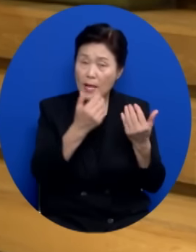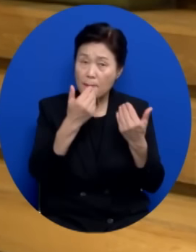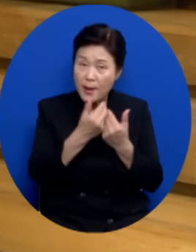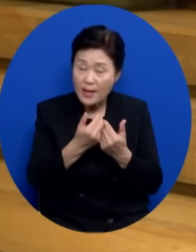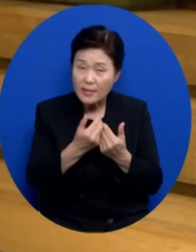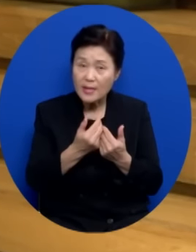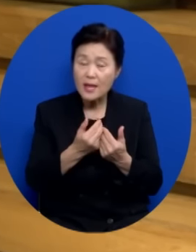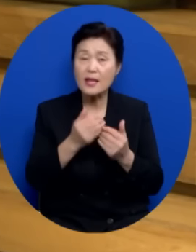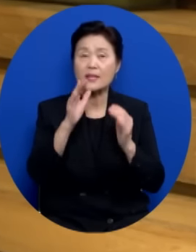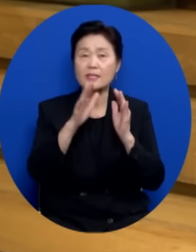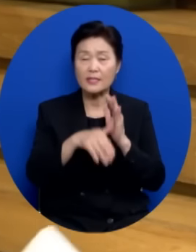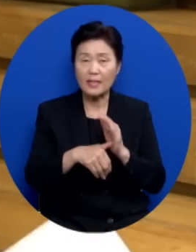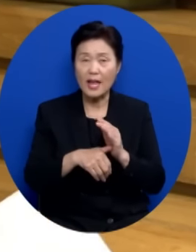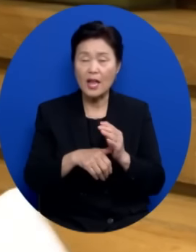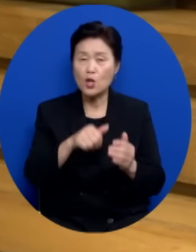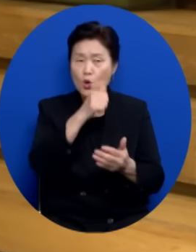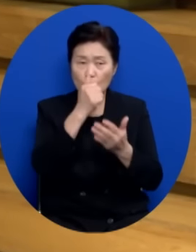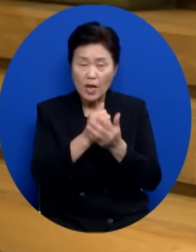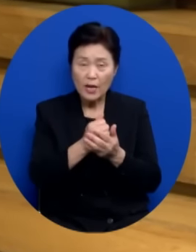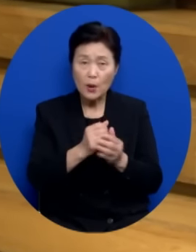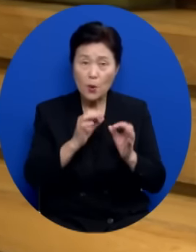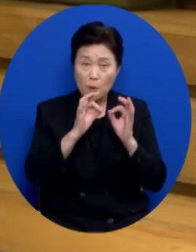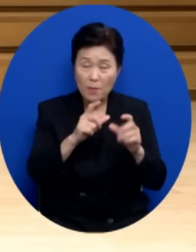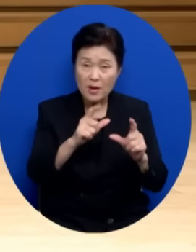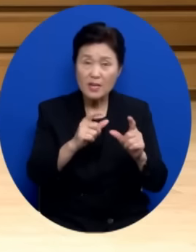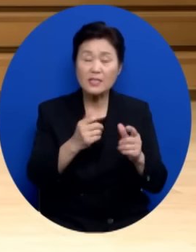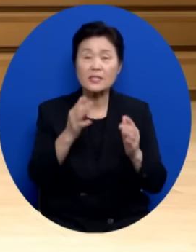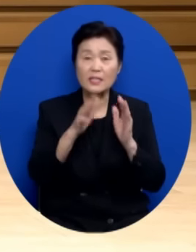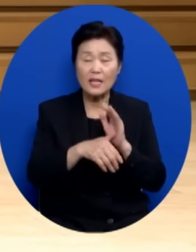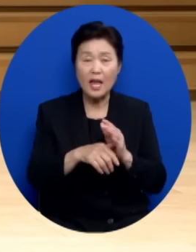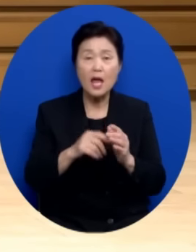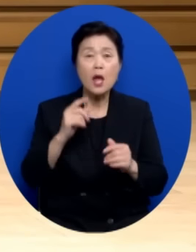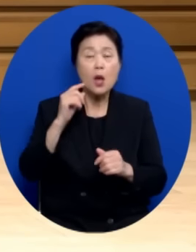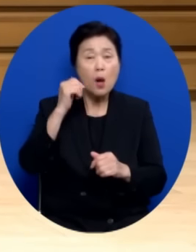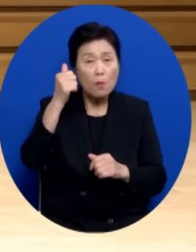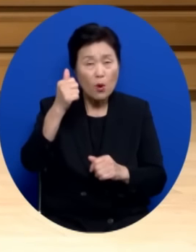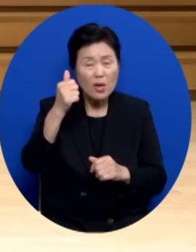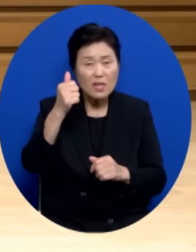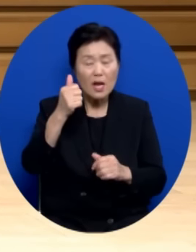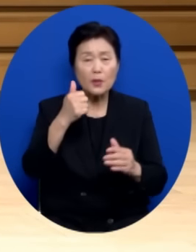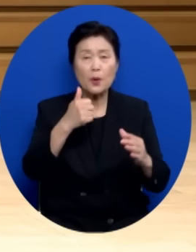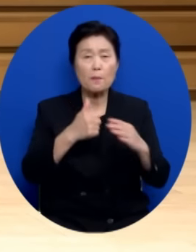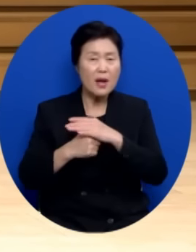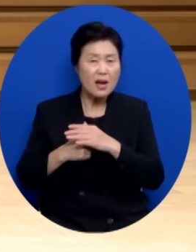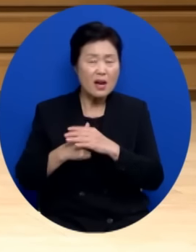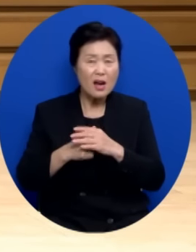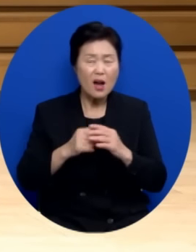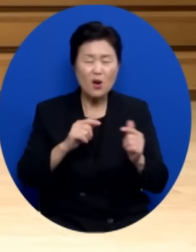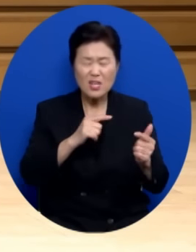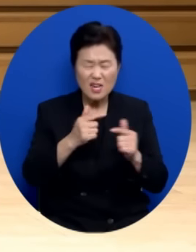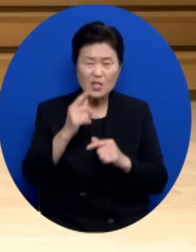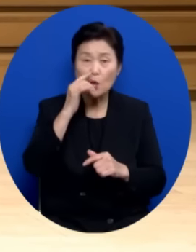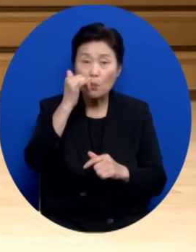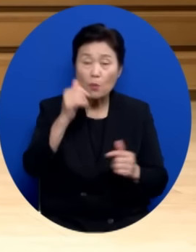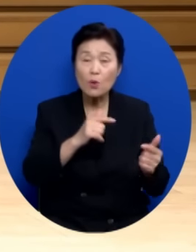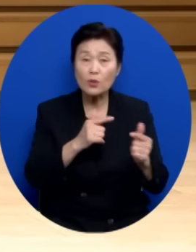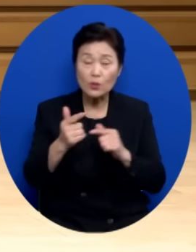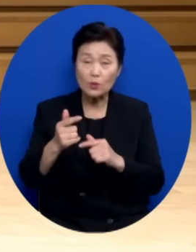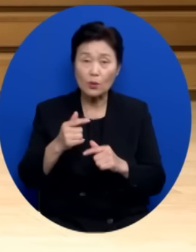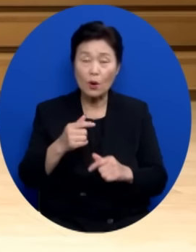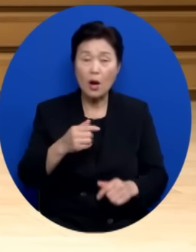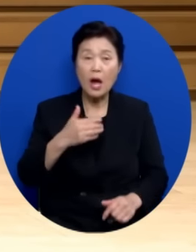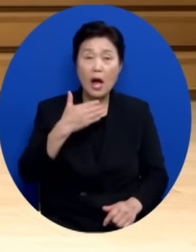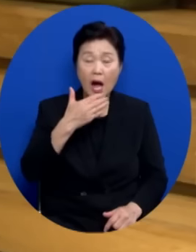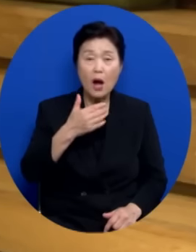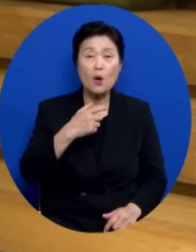됐을 때 죄라고 했을 때 목사도 처벌받고 목회직에서 박탈당하고 그리고 부모들도 자기